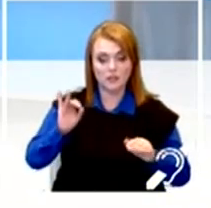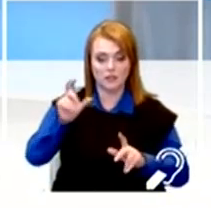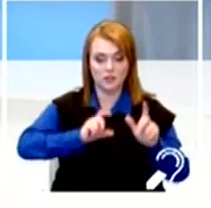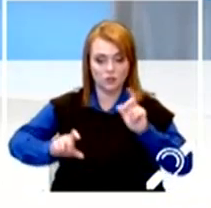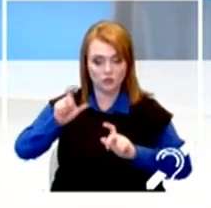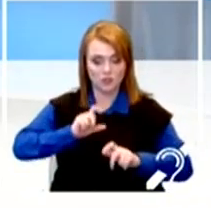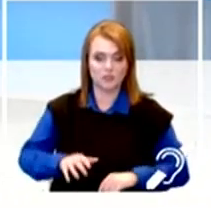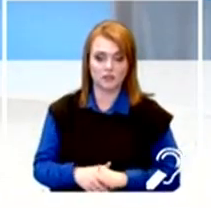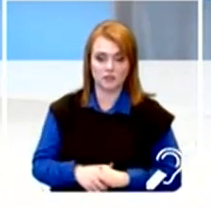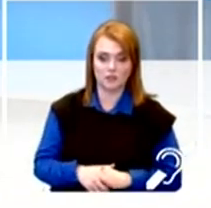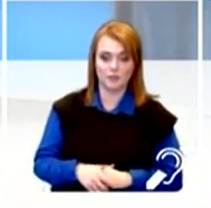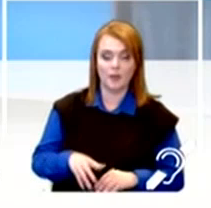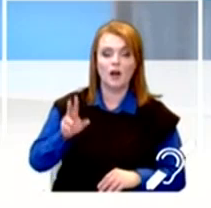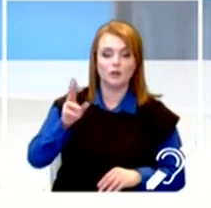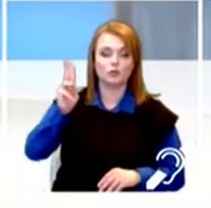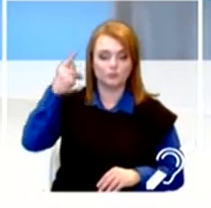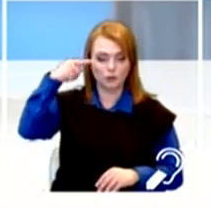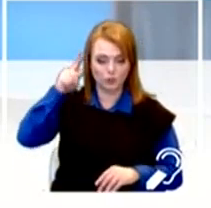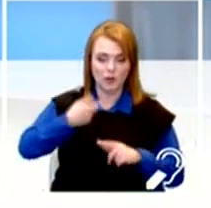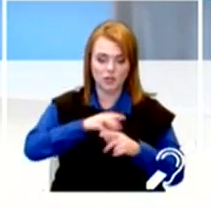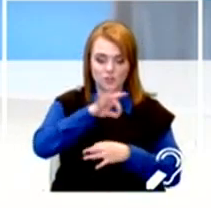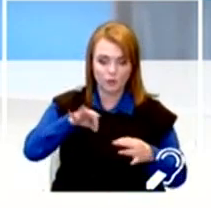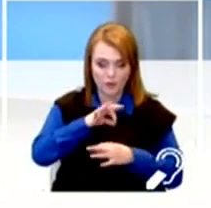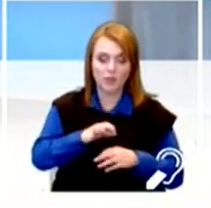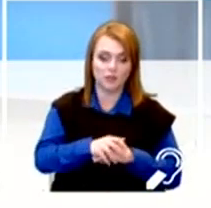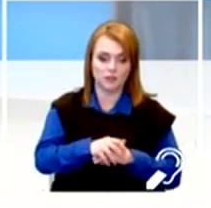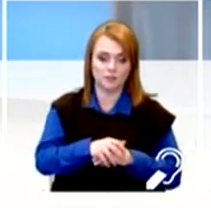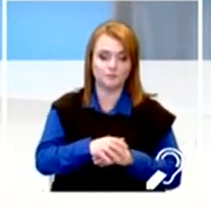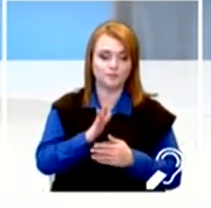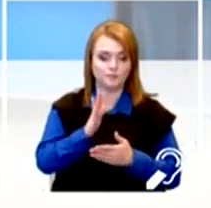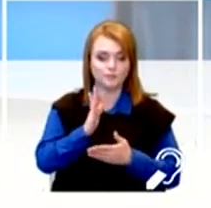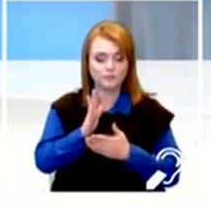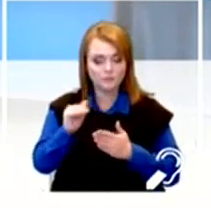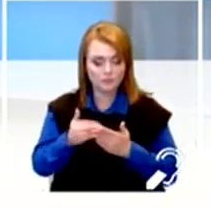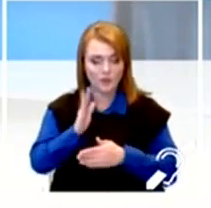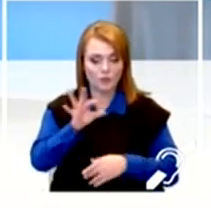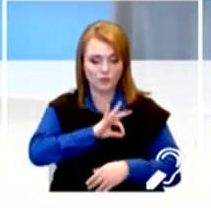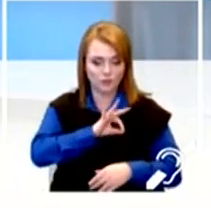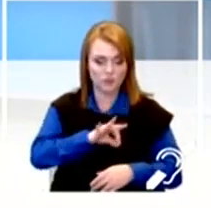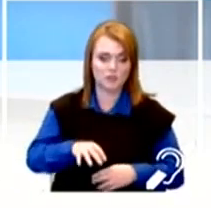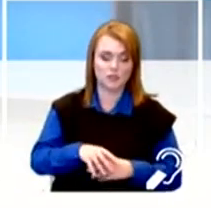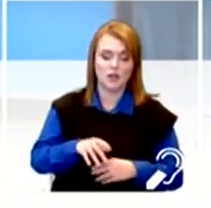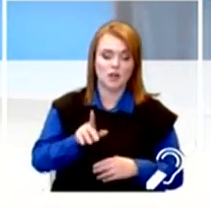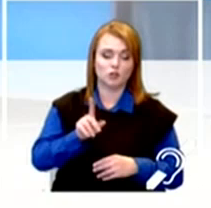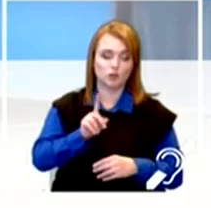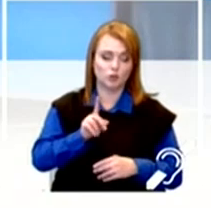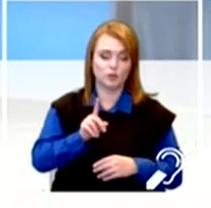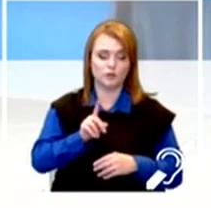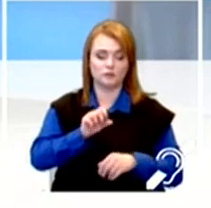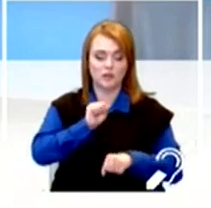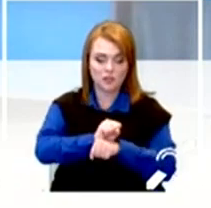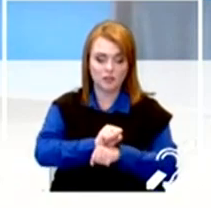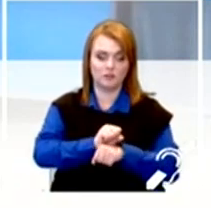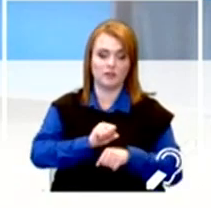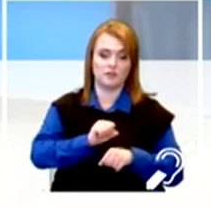mediului academic. Autorii explică mai mulți termeni relativ noi folosiți în contextul războiului hibrid la care este supusă